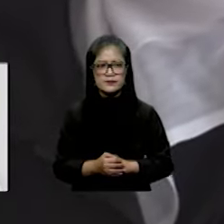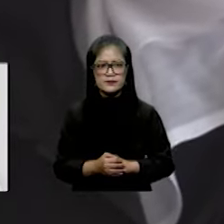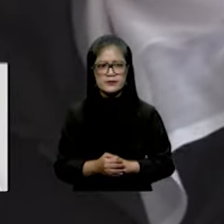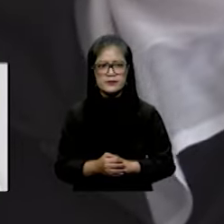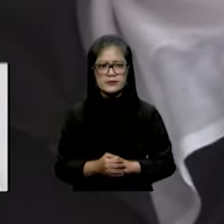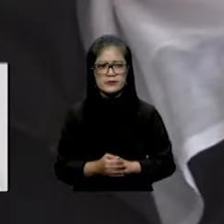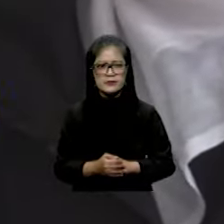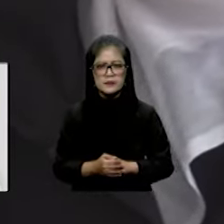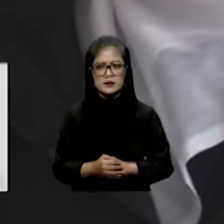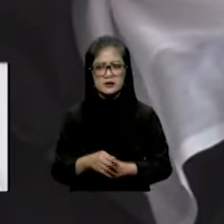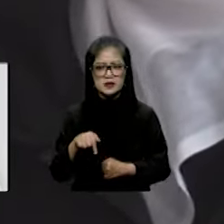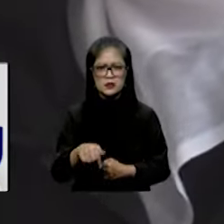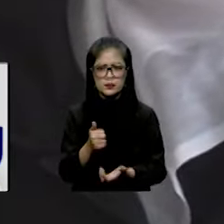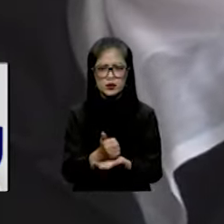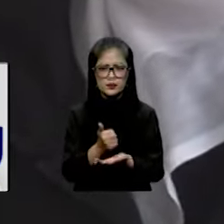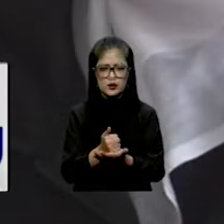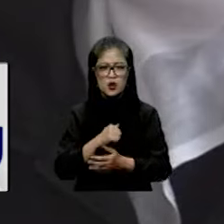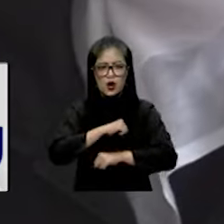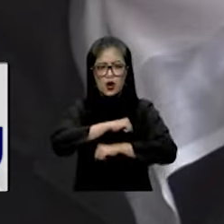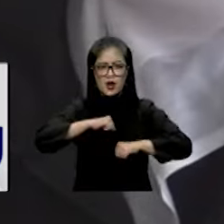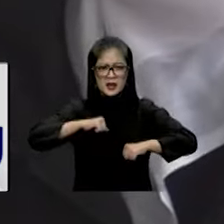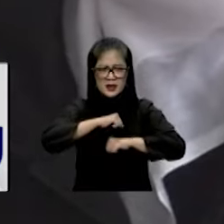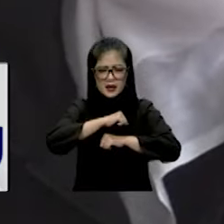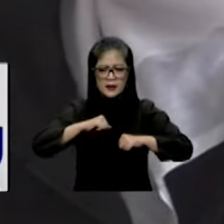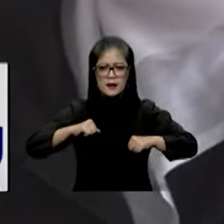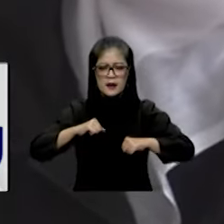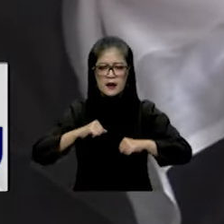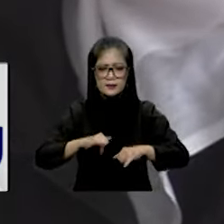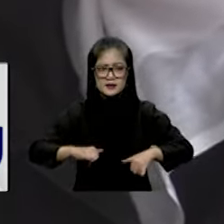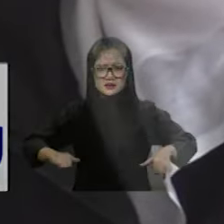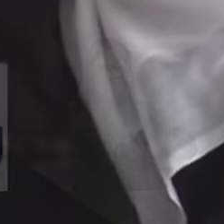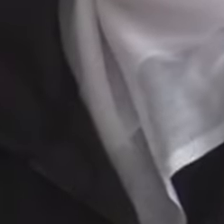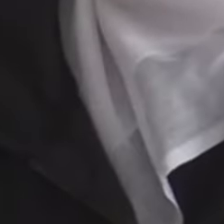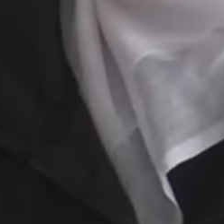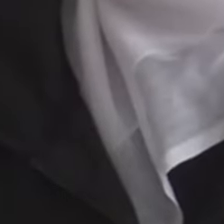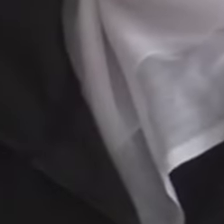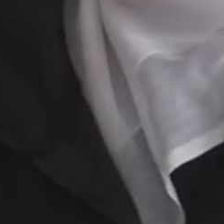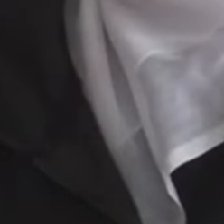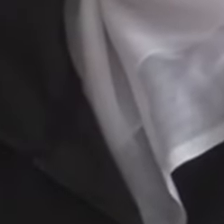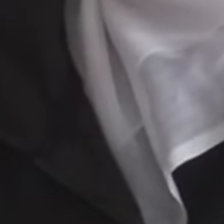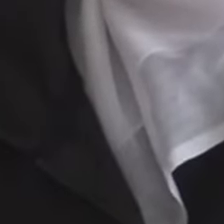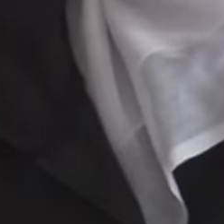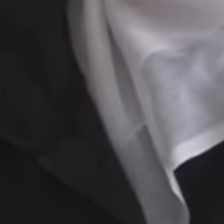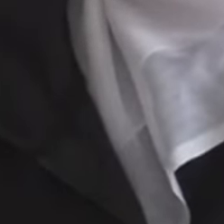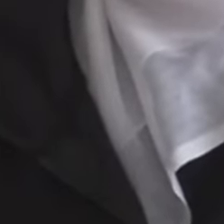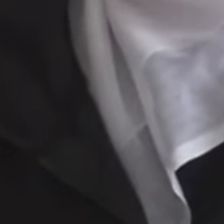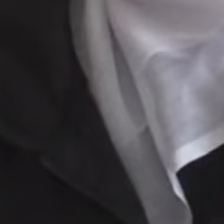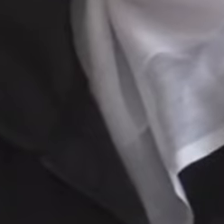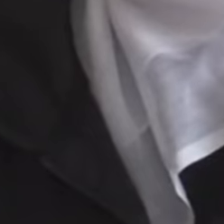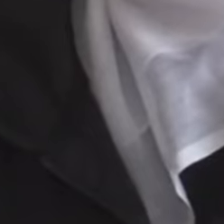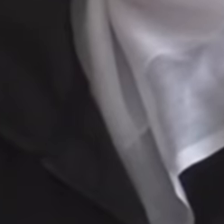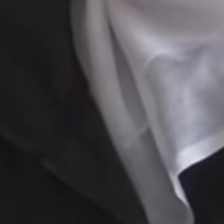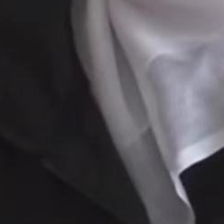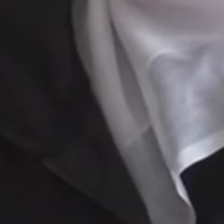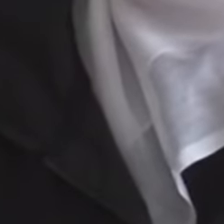hadir berolahraga ketika free day bersama Mas Gibran, gitu kan? Nah, selebihnya ya ini kan semua ada